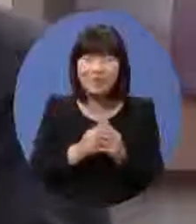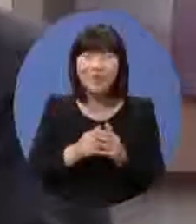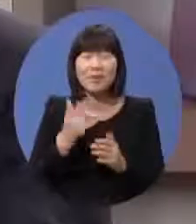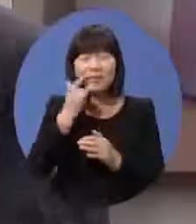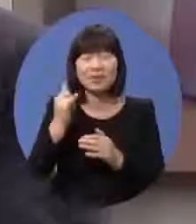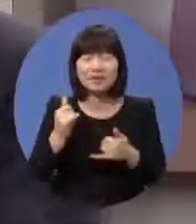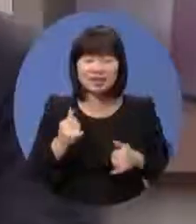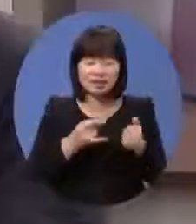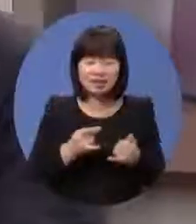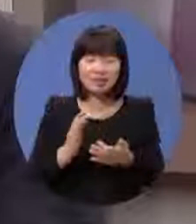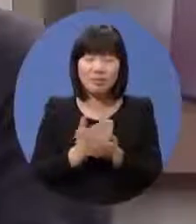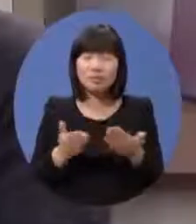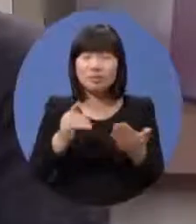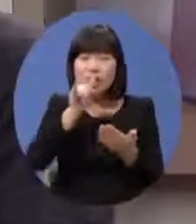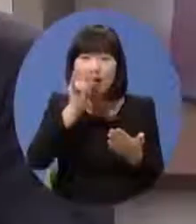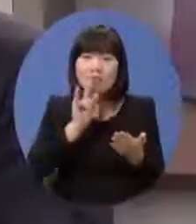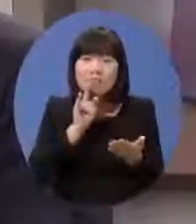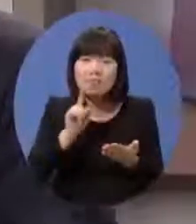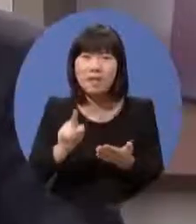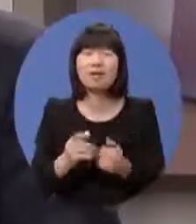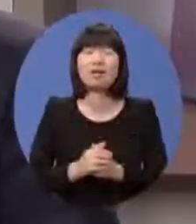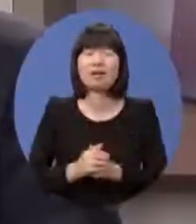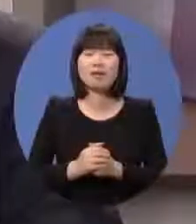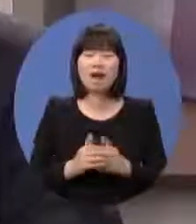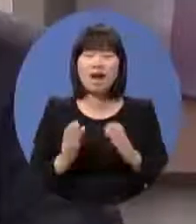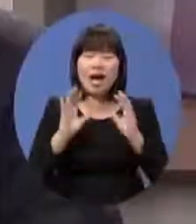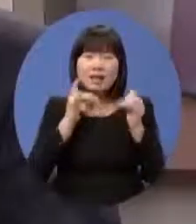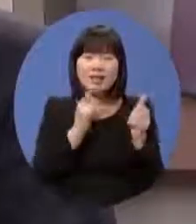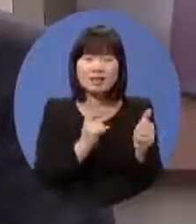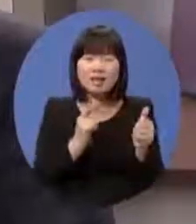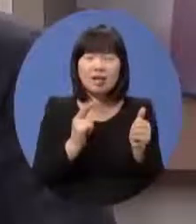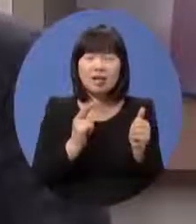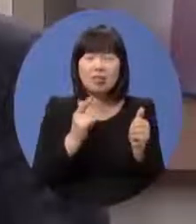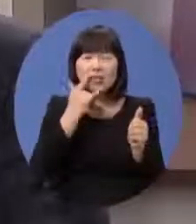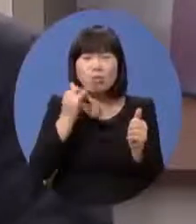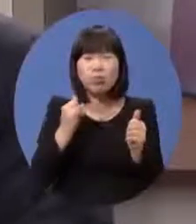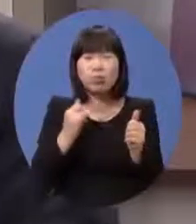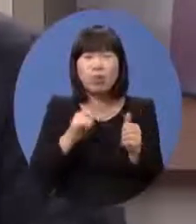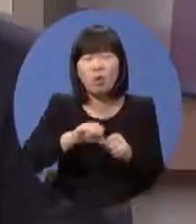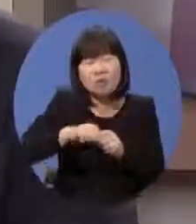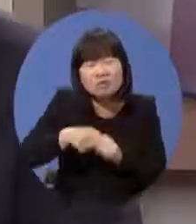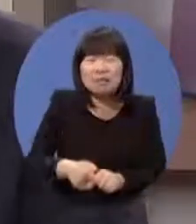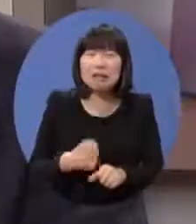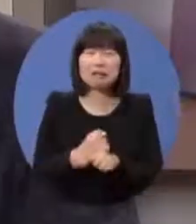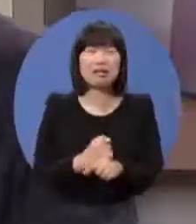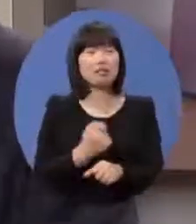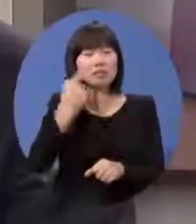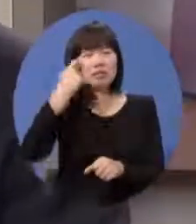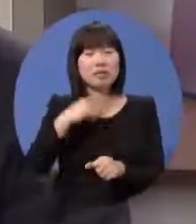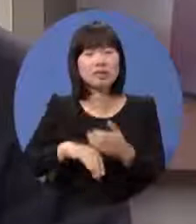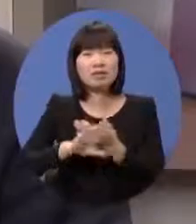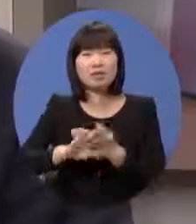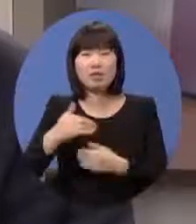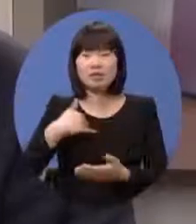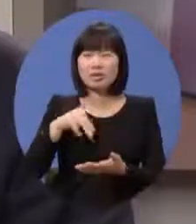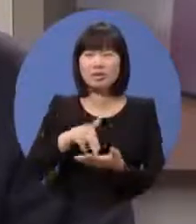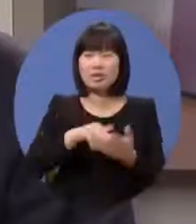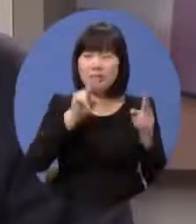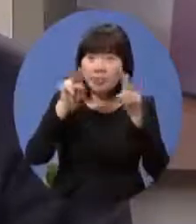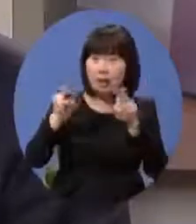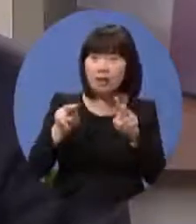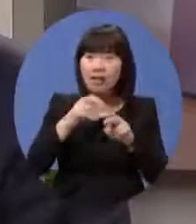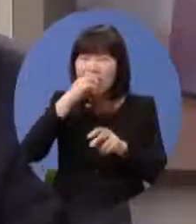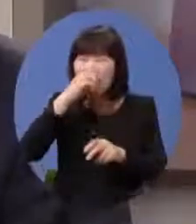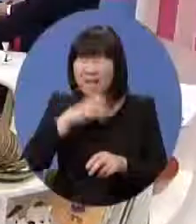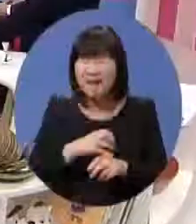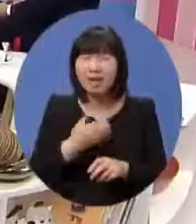부모가 아이한테 100% 주는 거지 이거를 애한테 우리가 부모가 뭐 마지못해 사 이런 게 아닙니다. 네. 아니, 선생님 저희 같은 경우에는